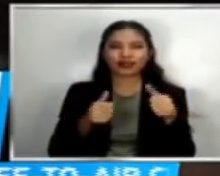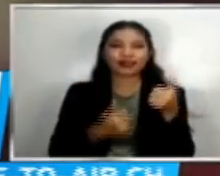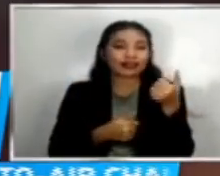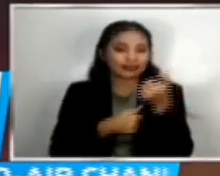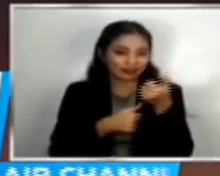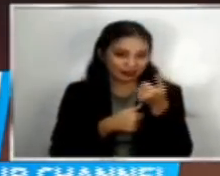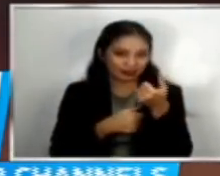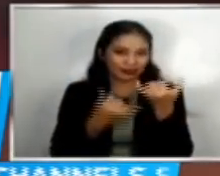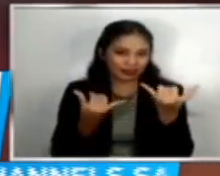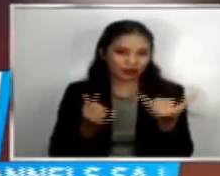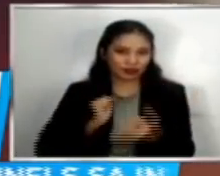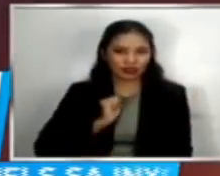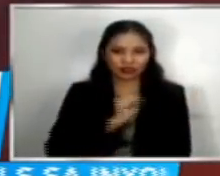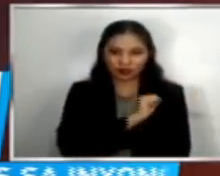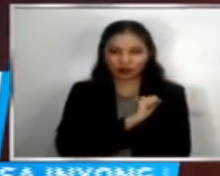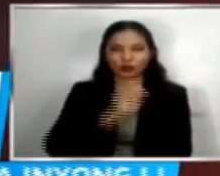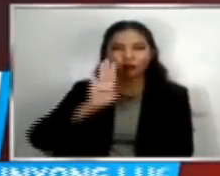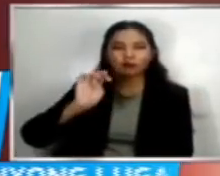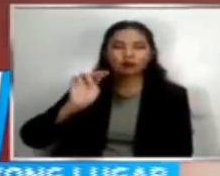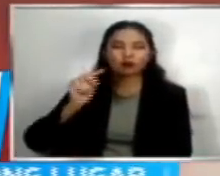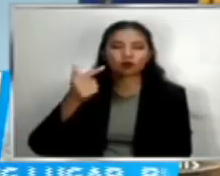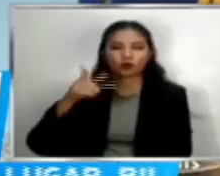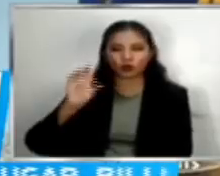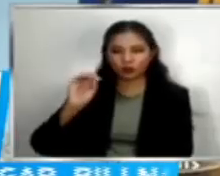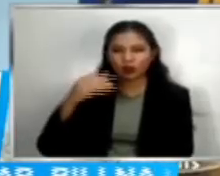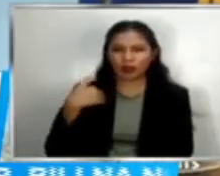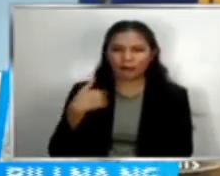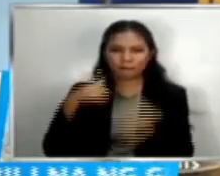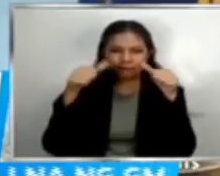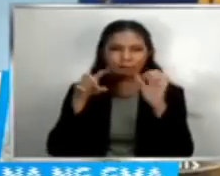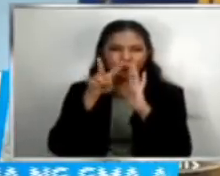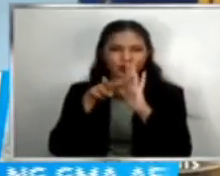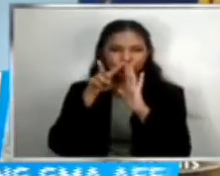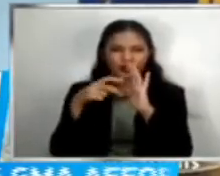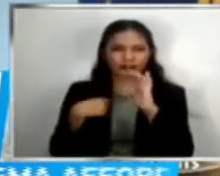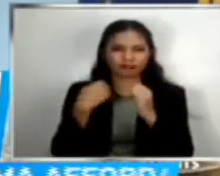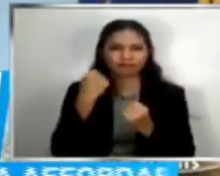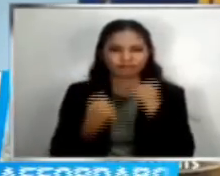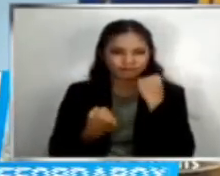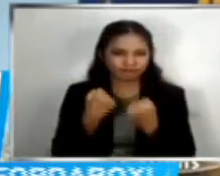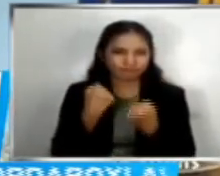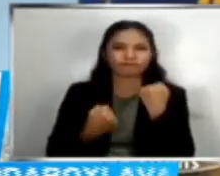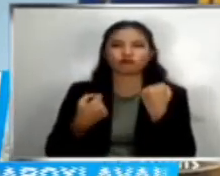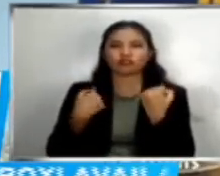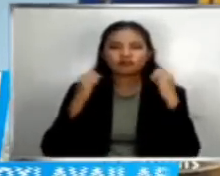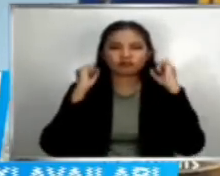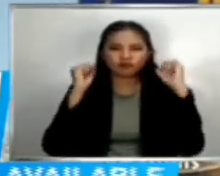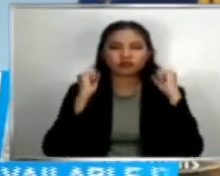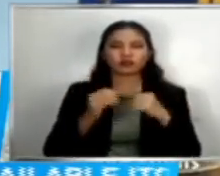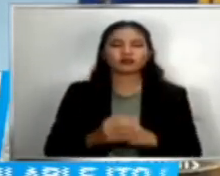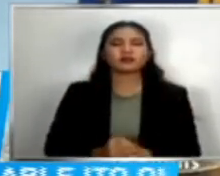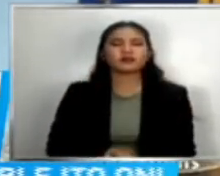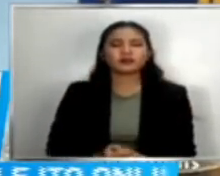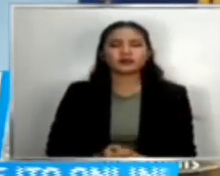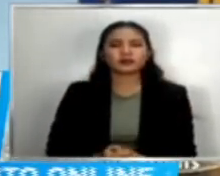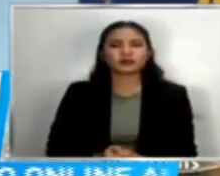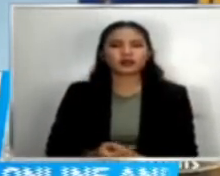na nagja-jogging, nag-golf at nagmumotor ang Pangulo. Kaya ako nagkakaswing ng